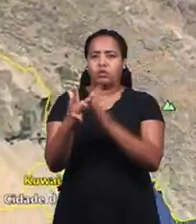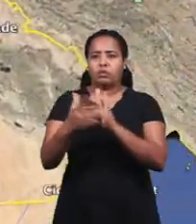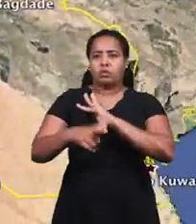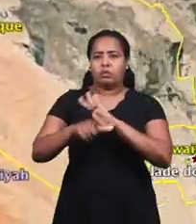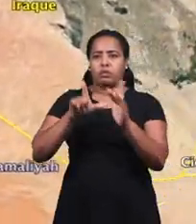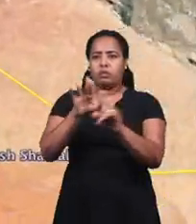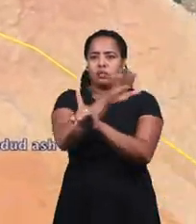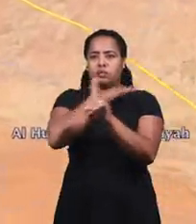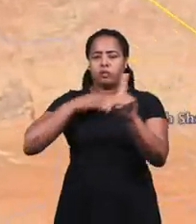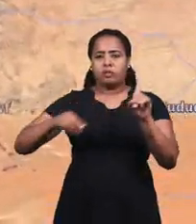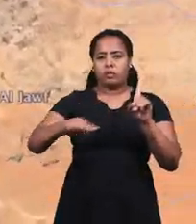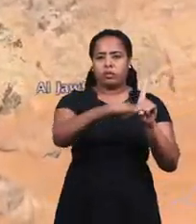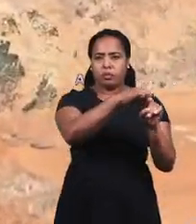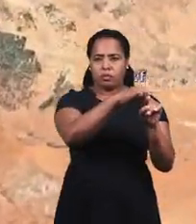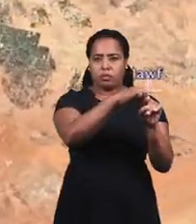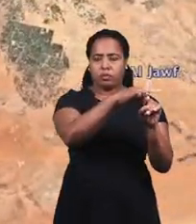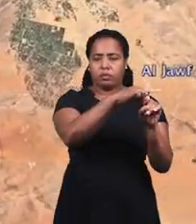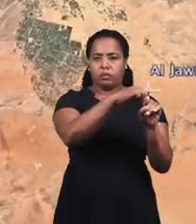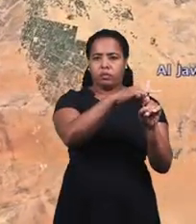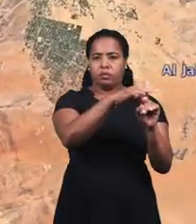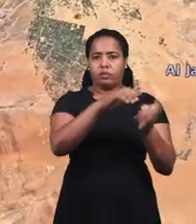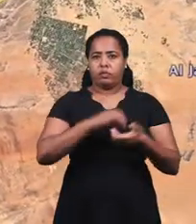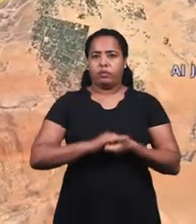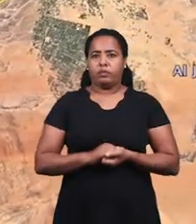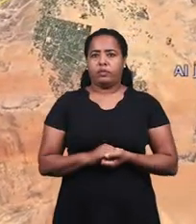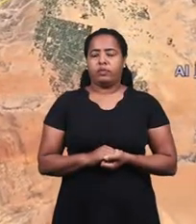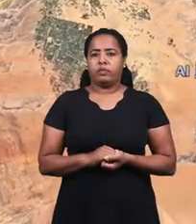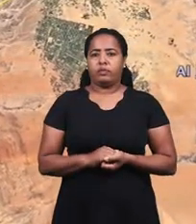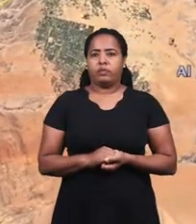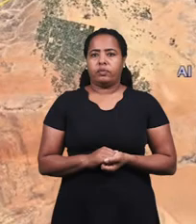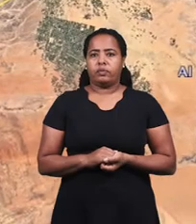à la veille de sa mort à la croix de Calvaire.